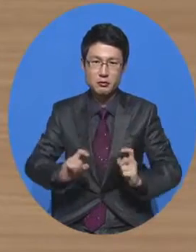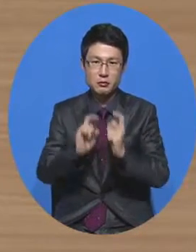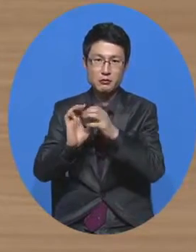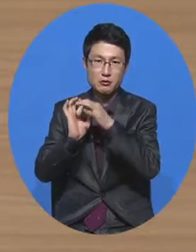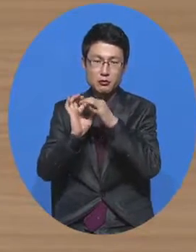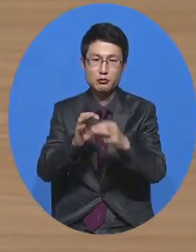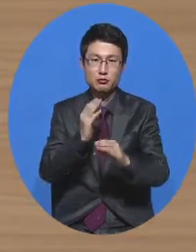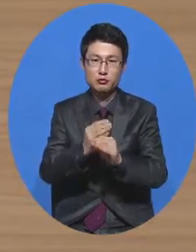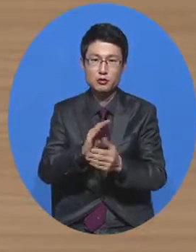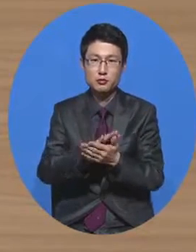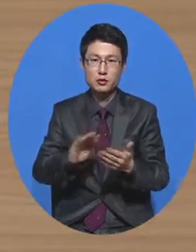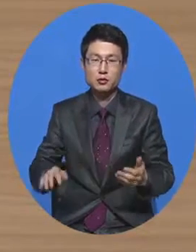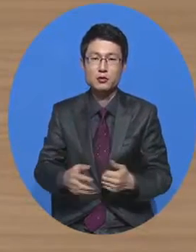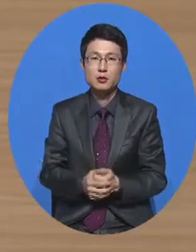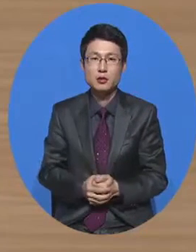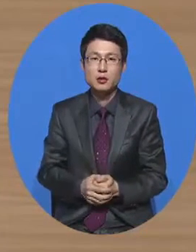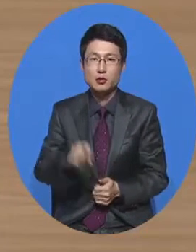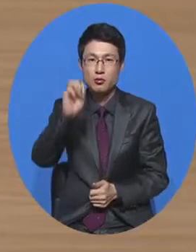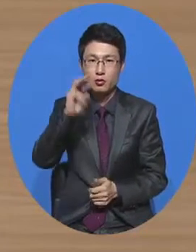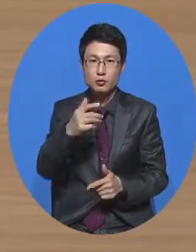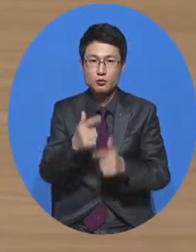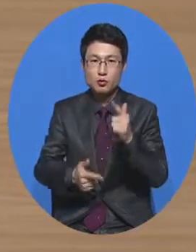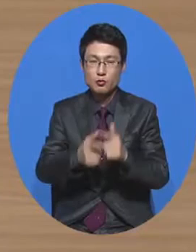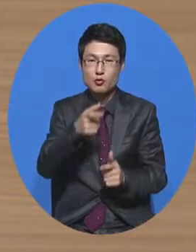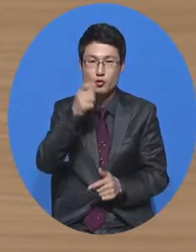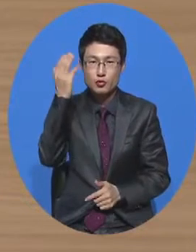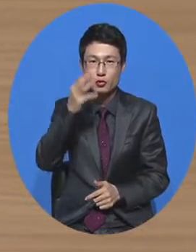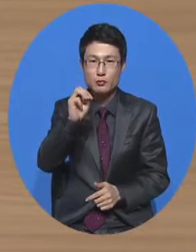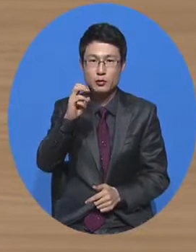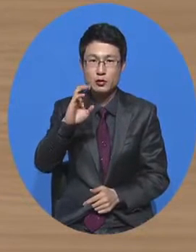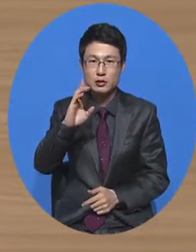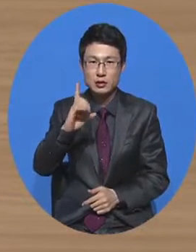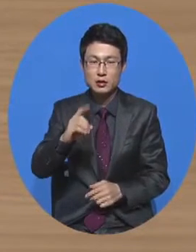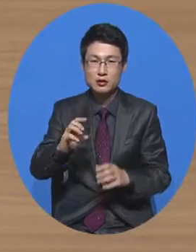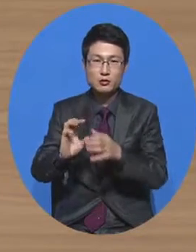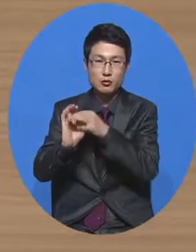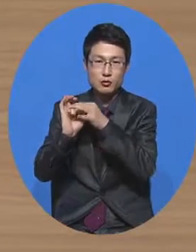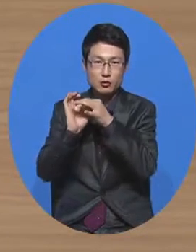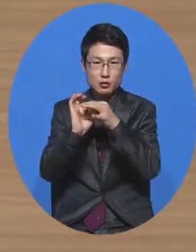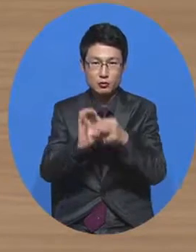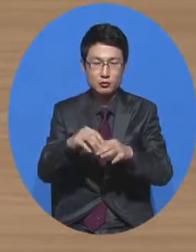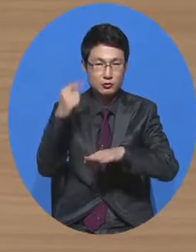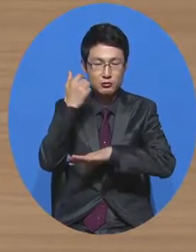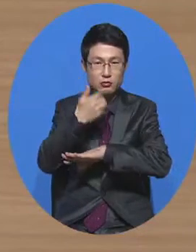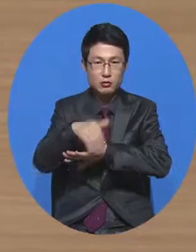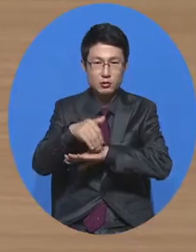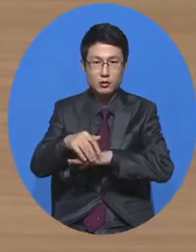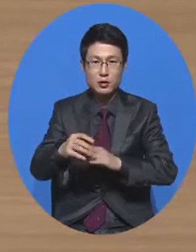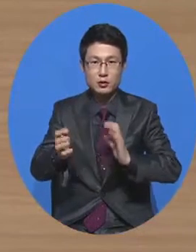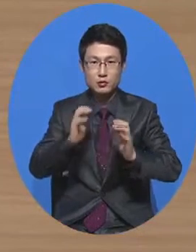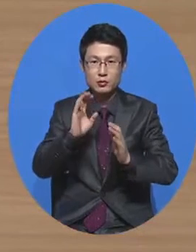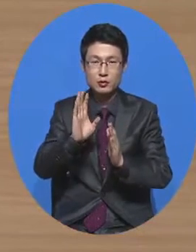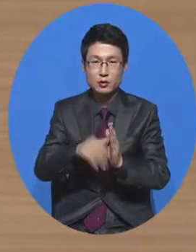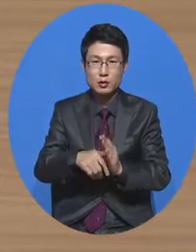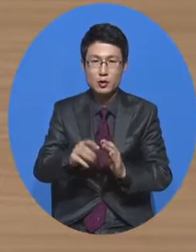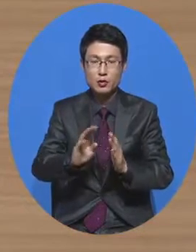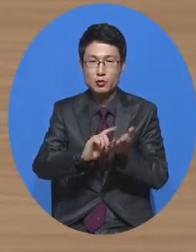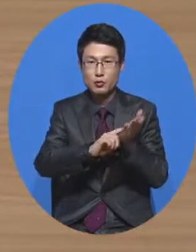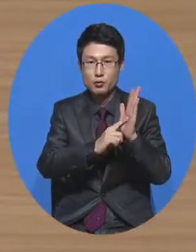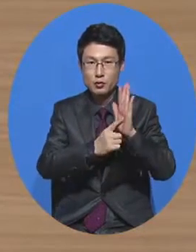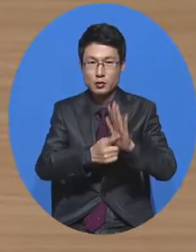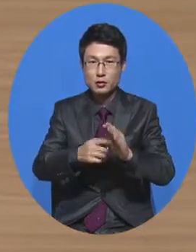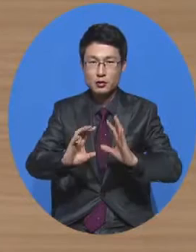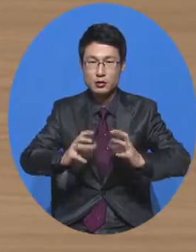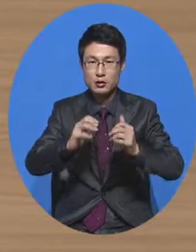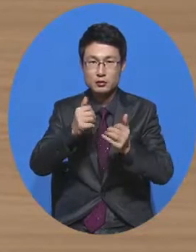있는데요 광주 목포 여수 mbc 가 공동으로 기획한 오늘 갑론을박 에서는 공개된 국정